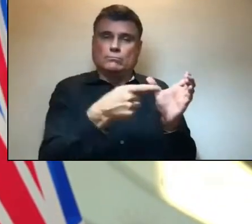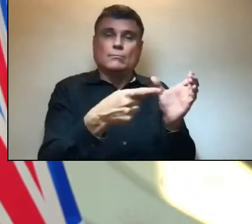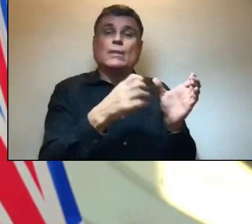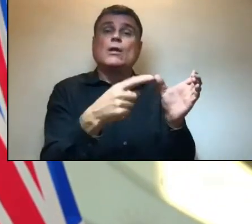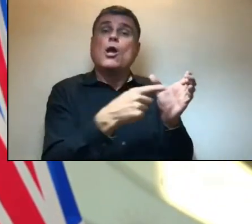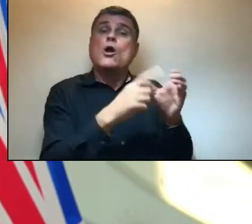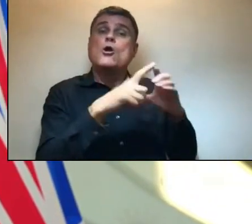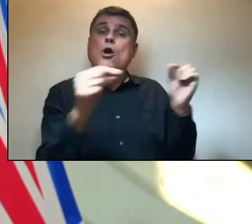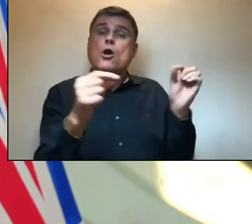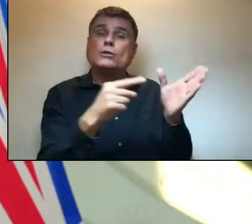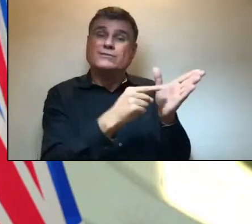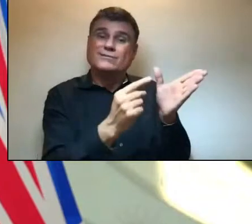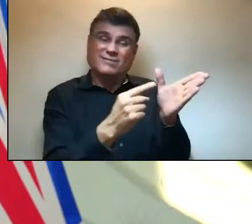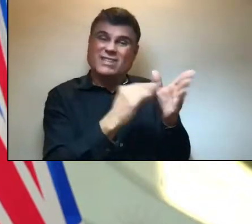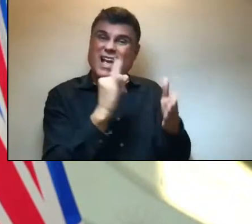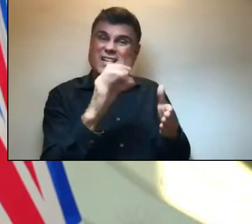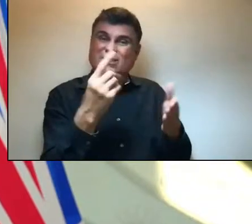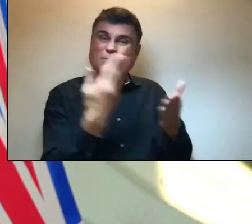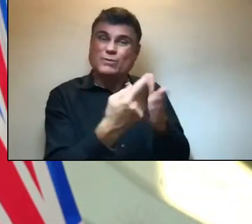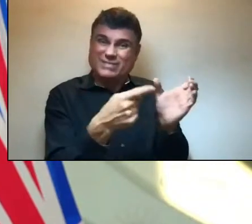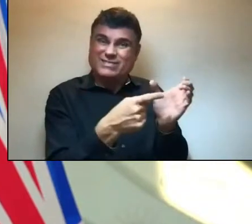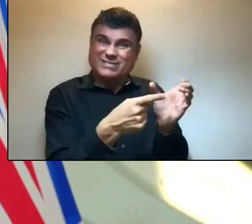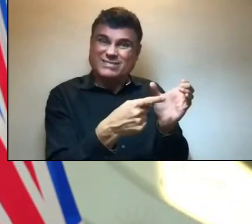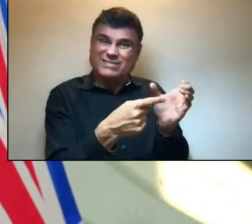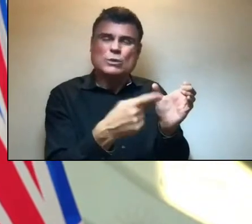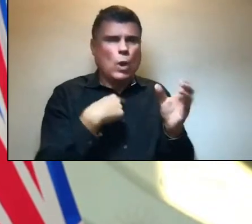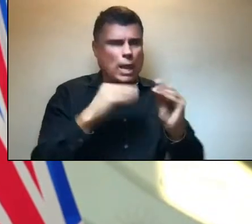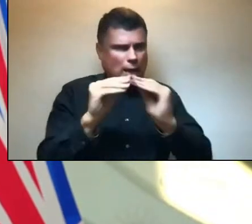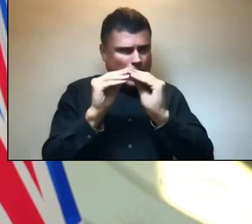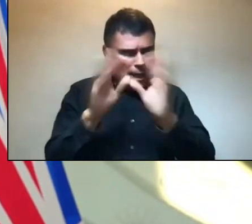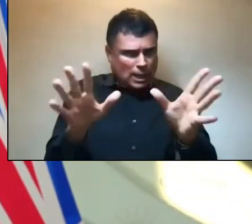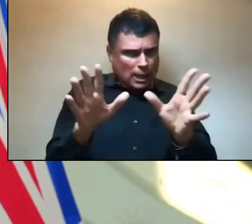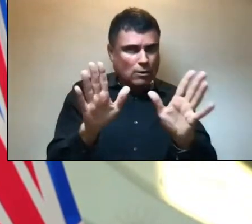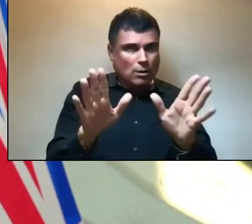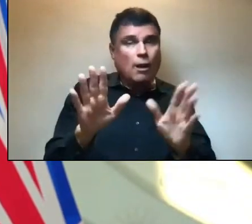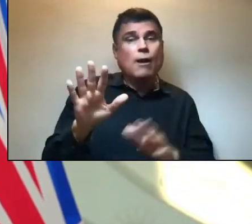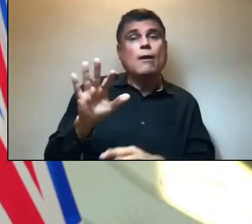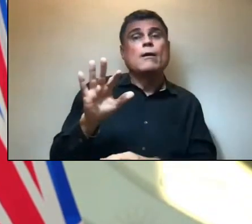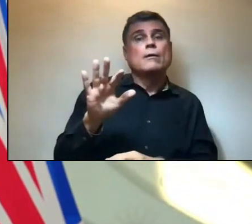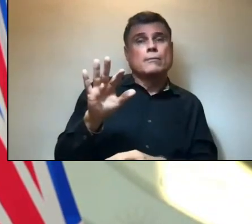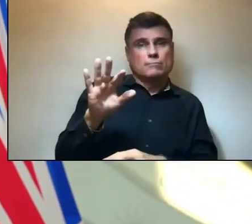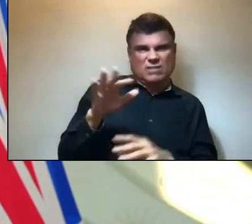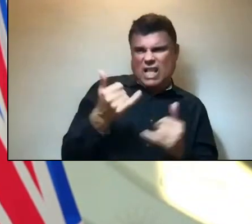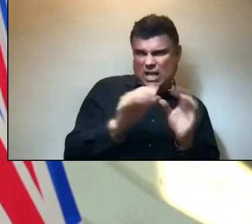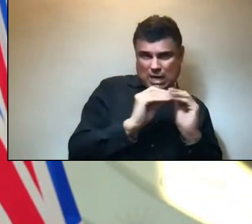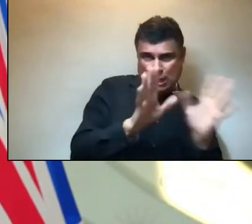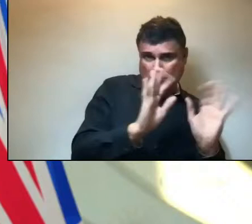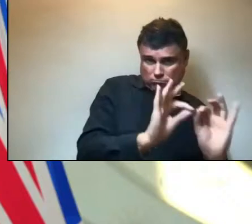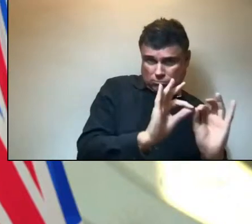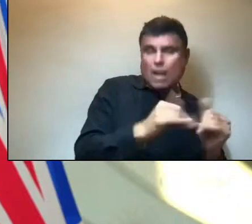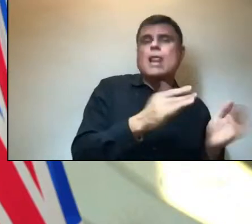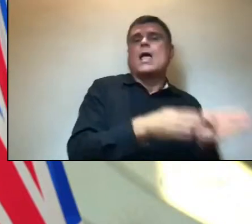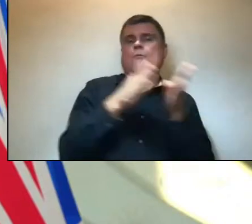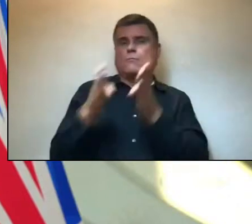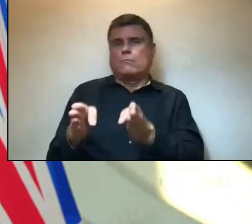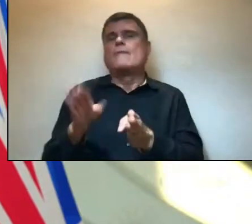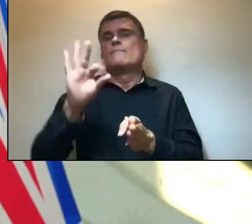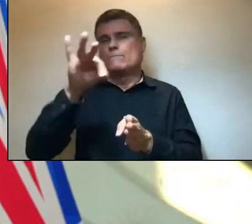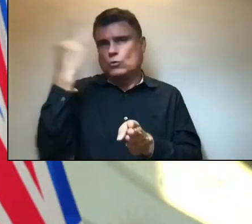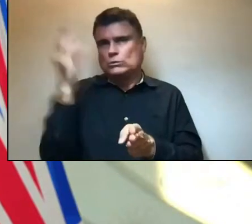exemption. Je dirais qu'on a dit au commencement du programme de BC Vaccine